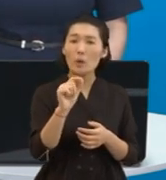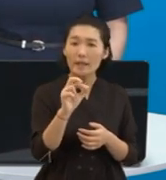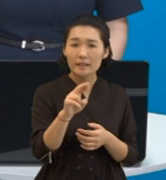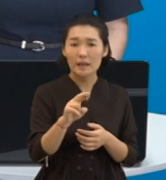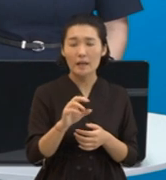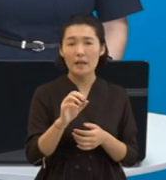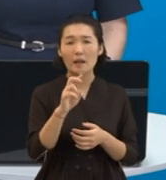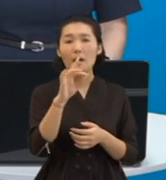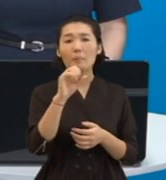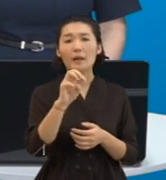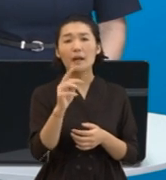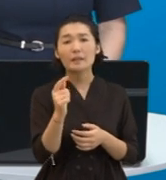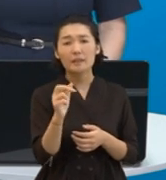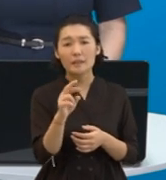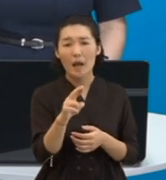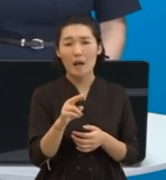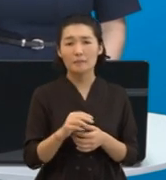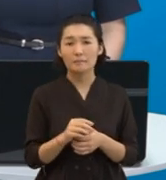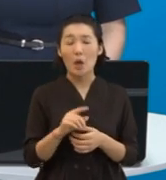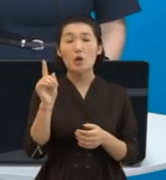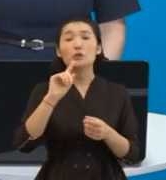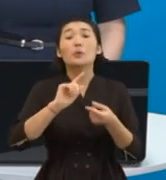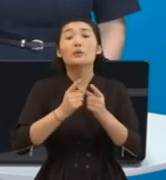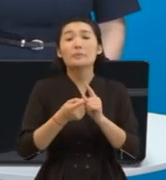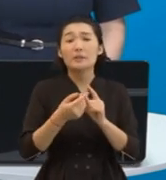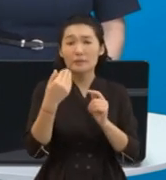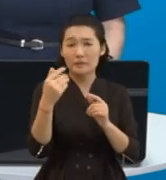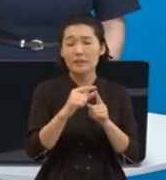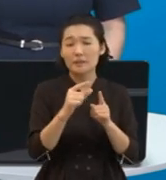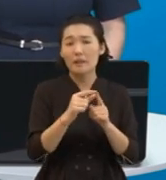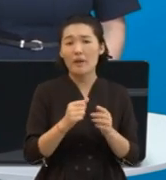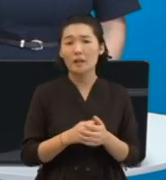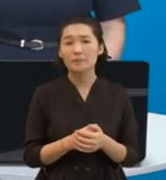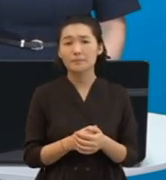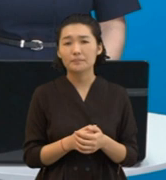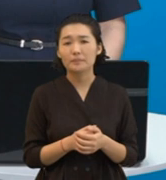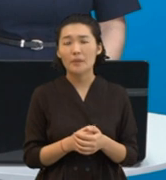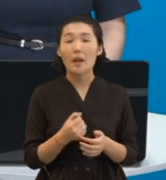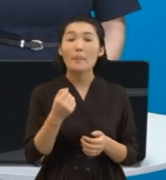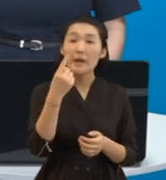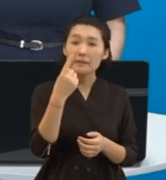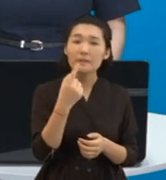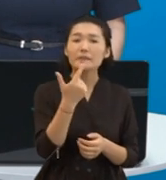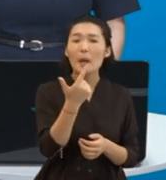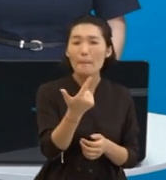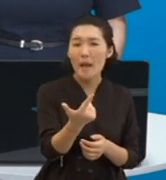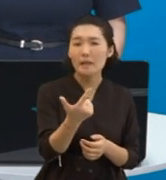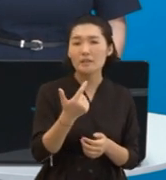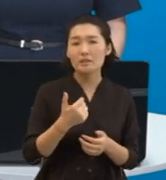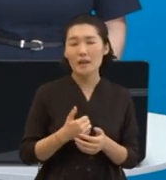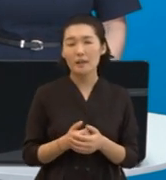братья что изменилось в этих словах появился ь